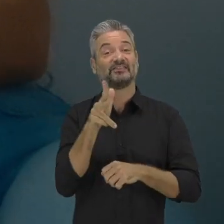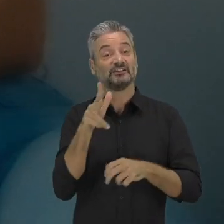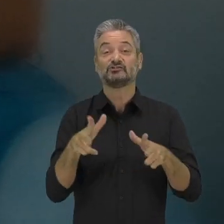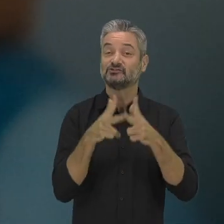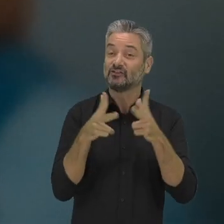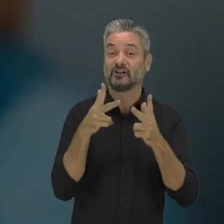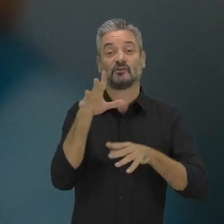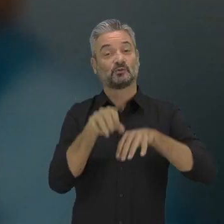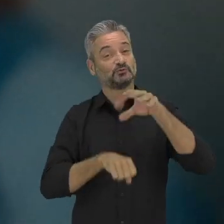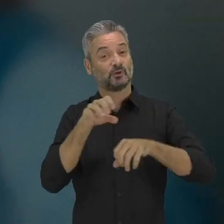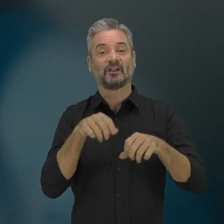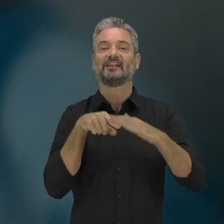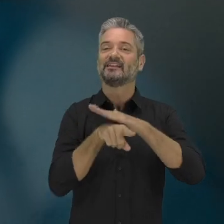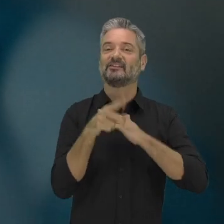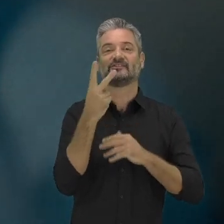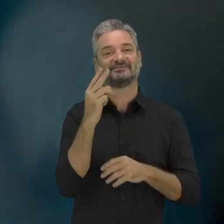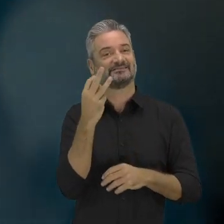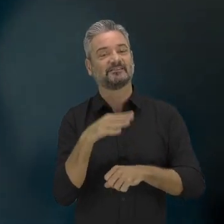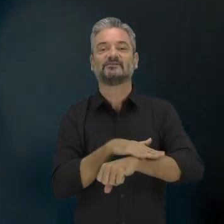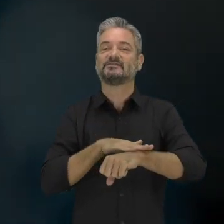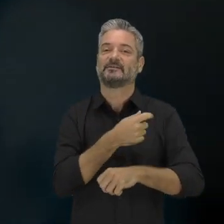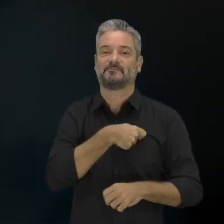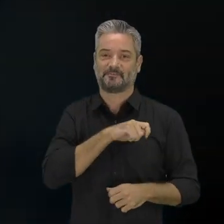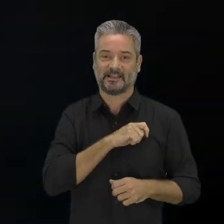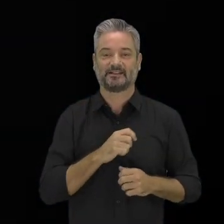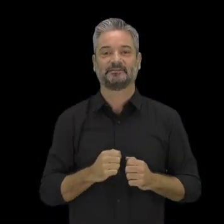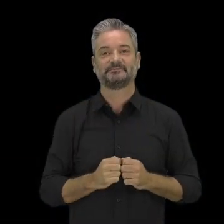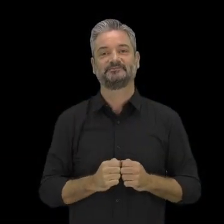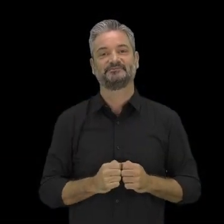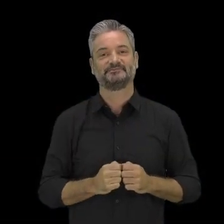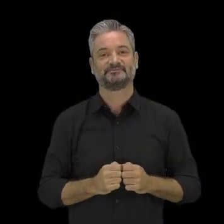kontsumoaren eta 2030ko agendaren ministerioa, Espainiako gobernua.